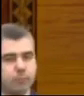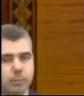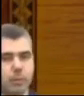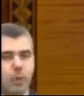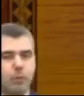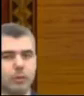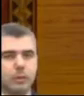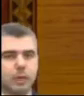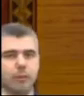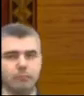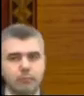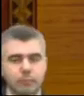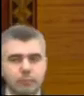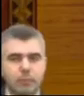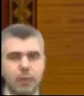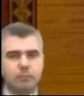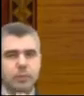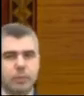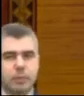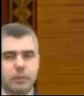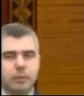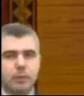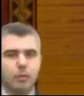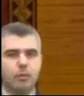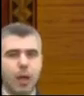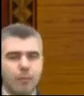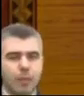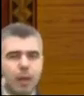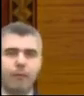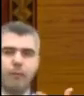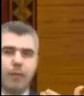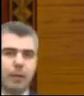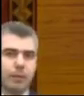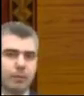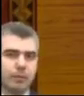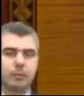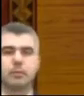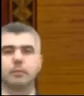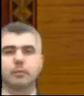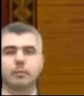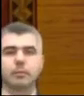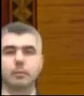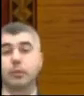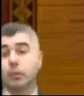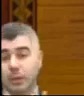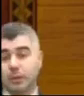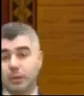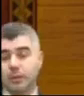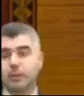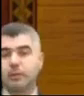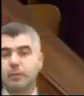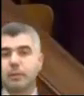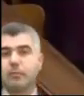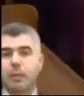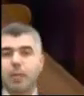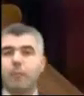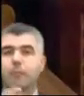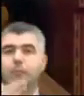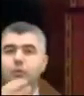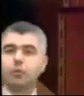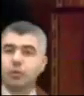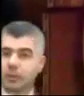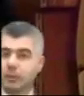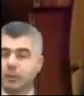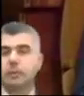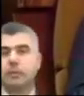شراكات استراتيجية من خلال التأكيد على التكنولوجيا والاقتصاد والفن ومجالات أخرى. نعم من أجل أن